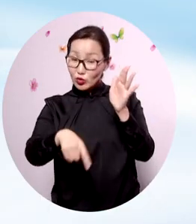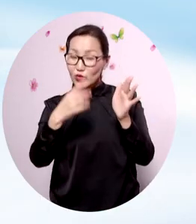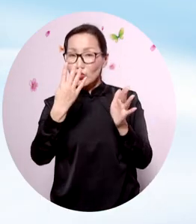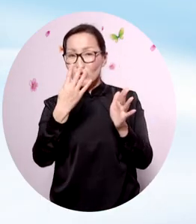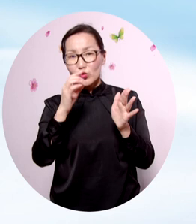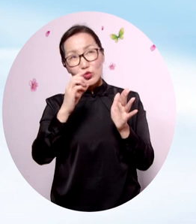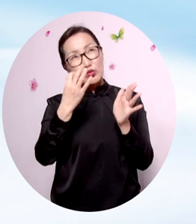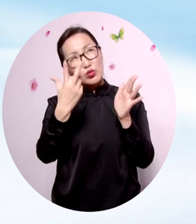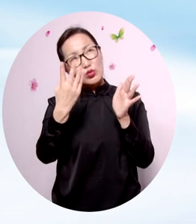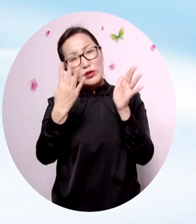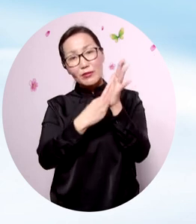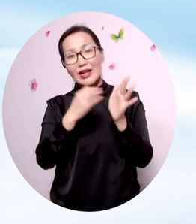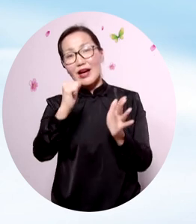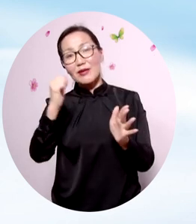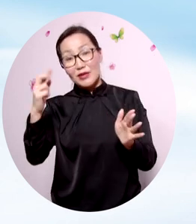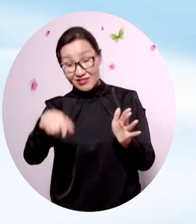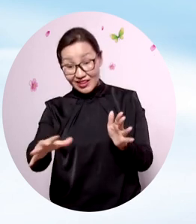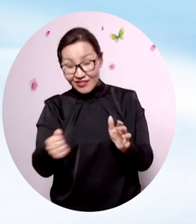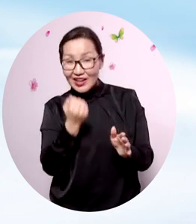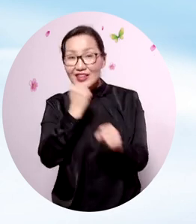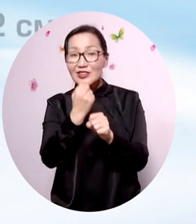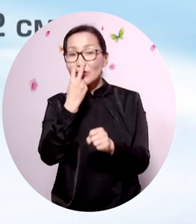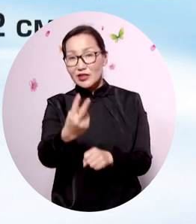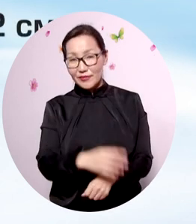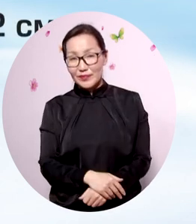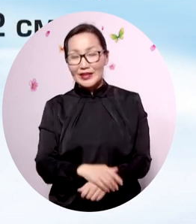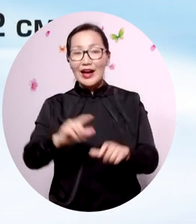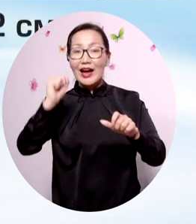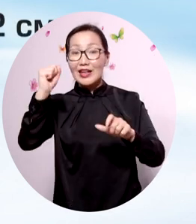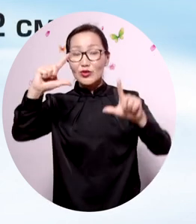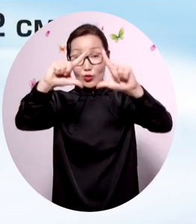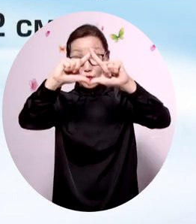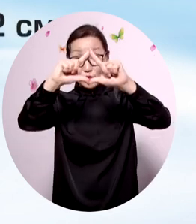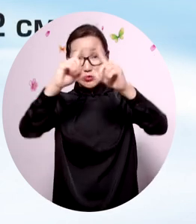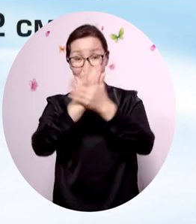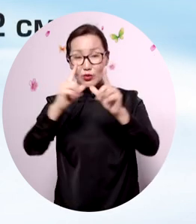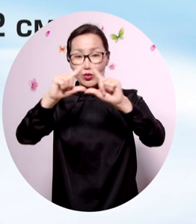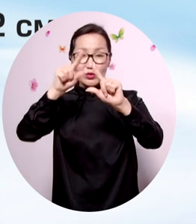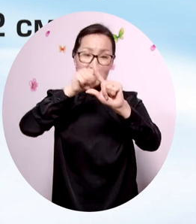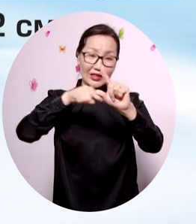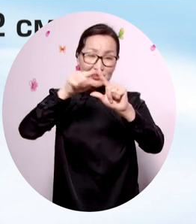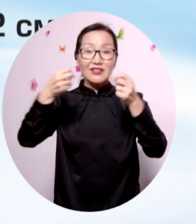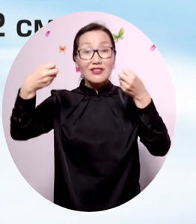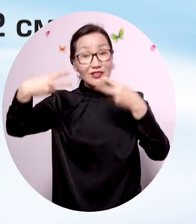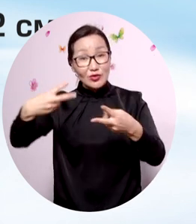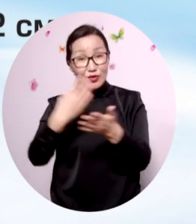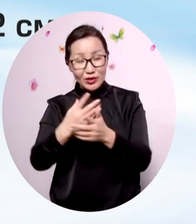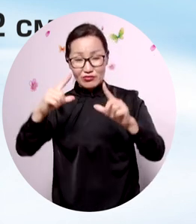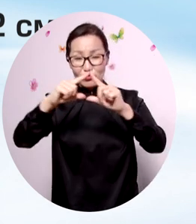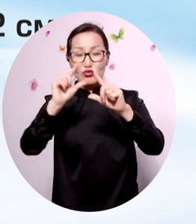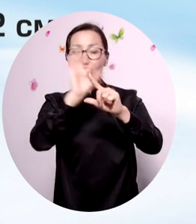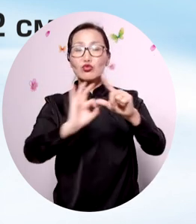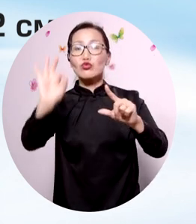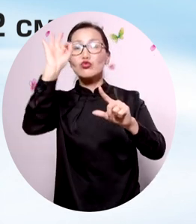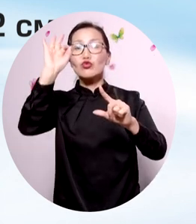А, В-г ажилцгаая. А-тх нь гурвалжин байна. Гурван тал нь тэнцүү, тэнцүү тал буюу зөв